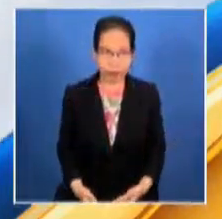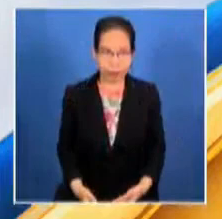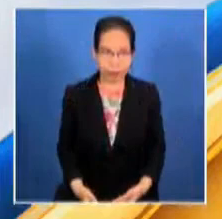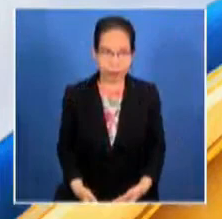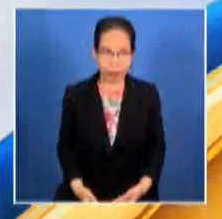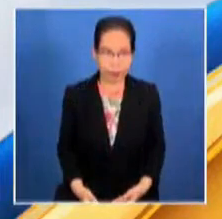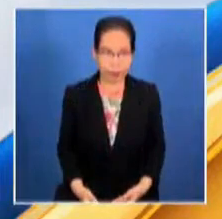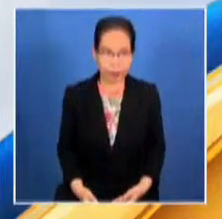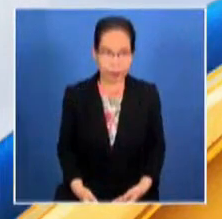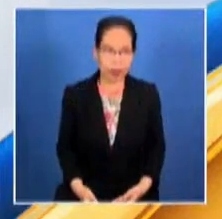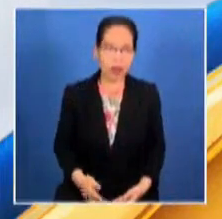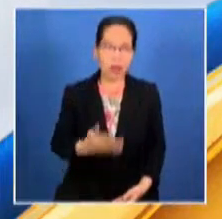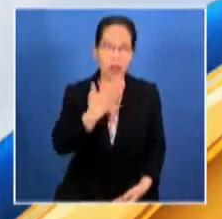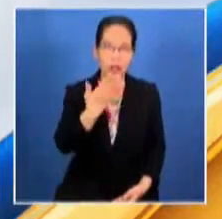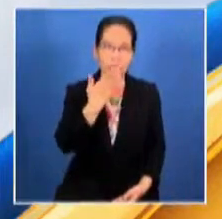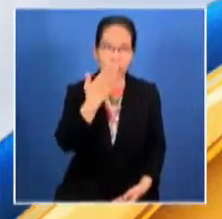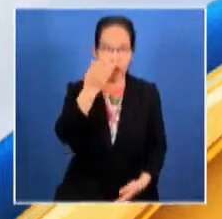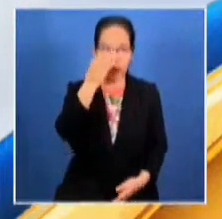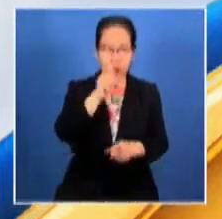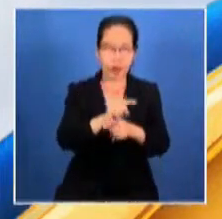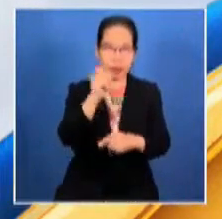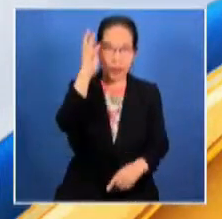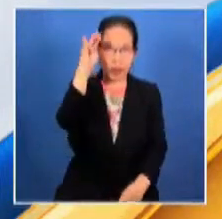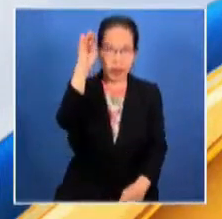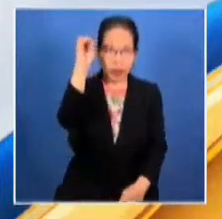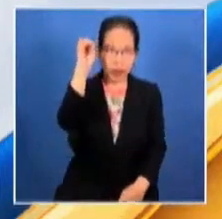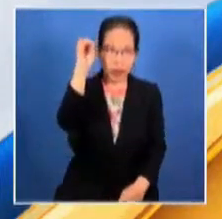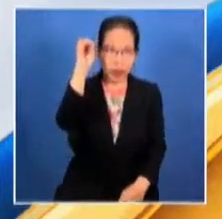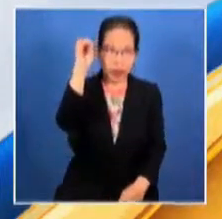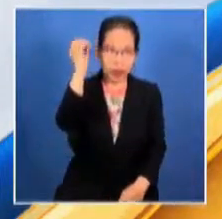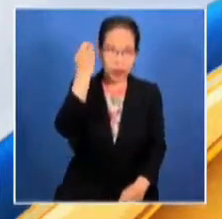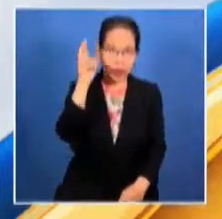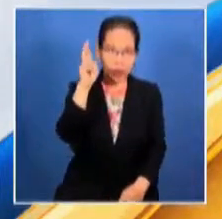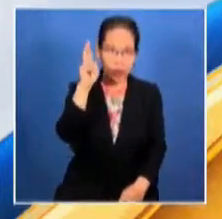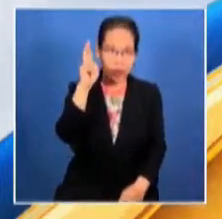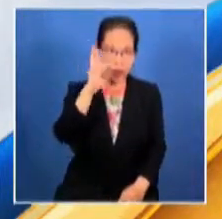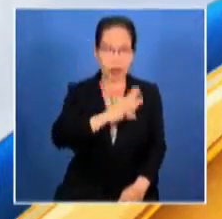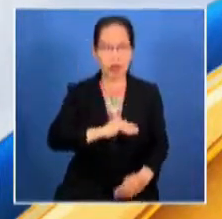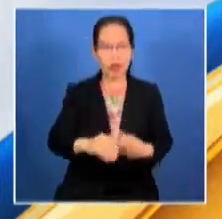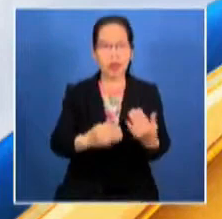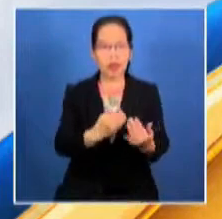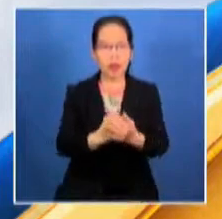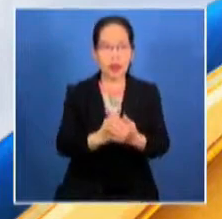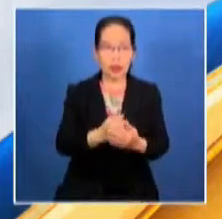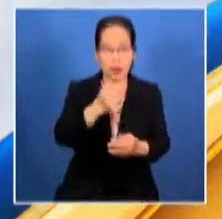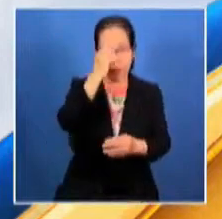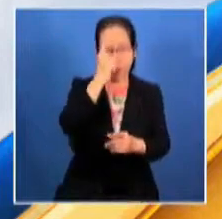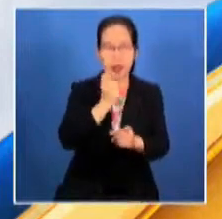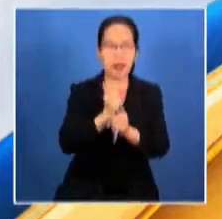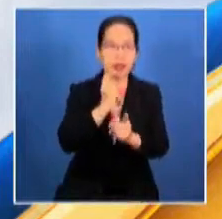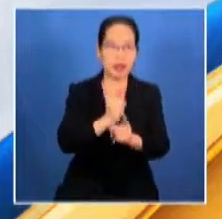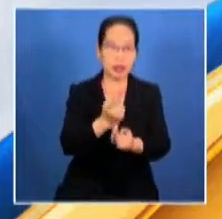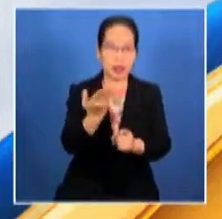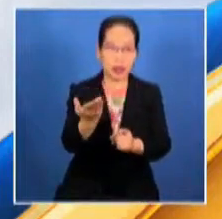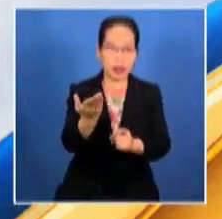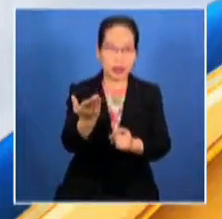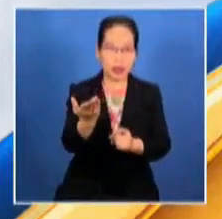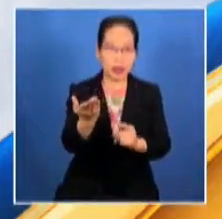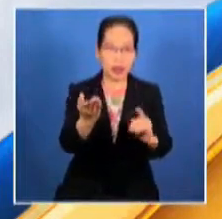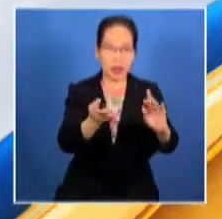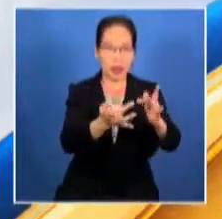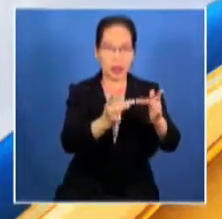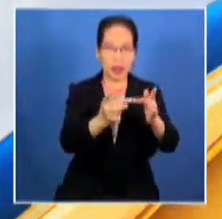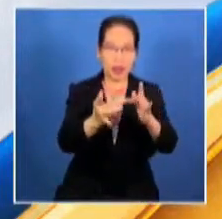Maraming salamat, Brother Mario Gamo Jr. at sa lahat po ng ating mga kapatid na nandyan po sa Antipolo